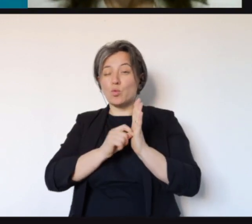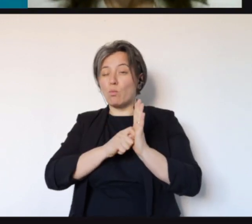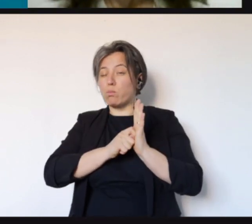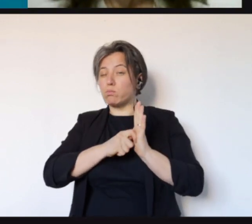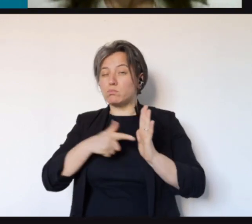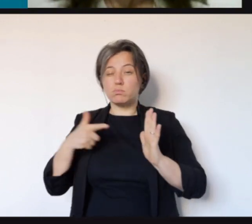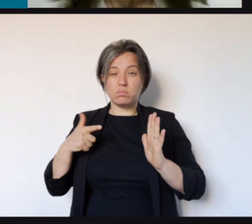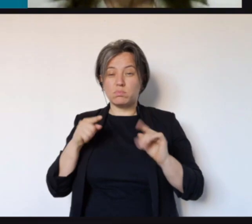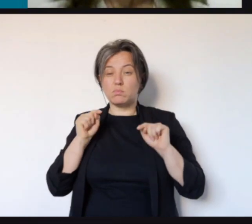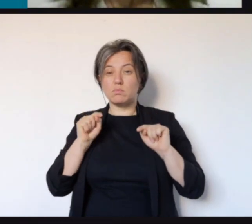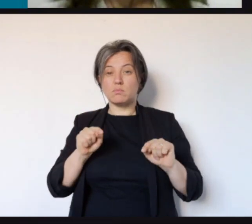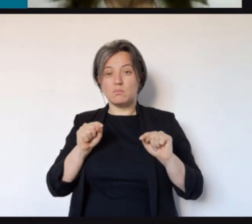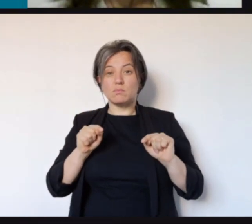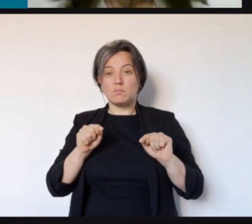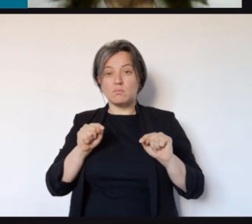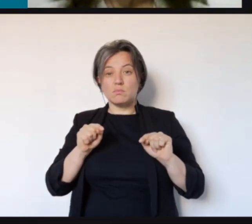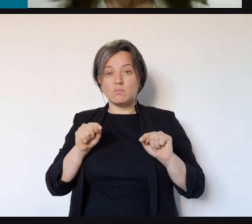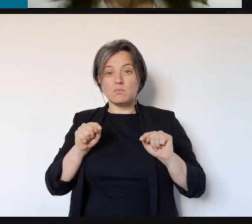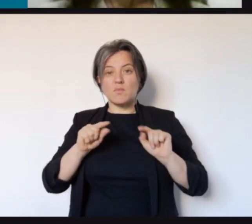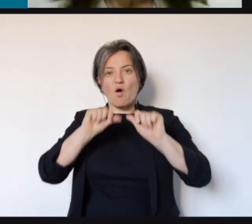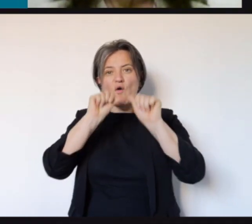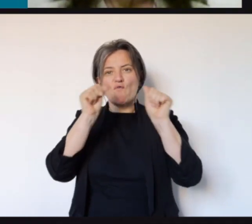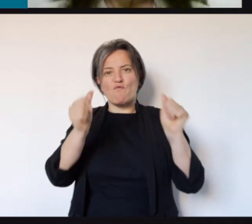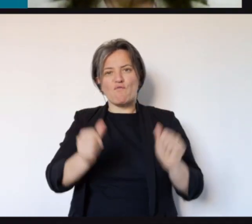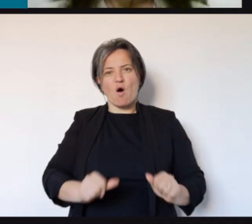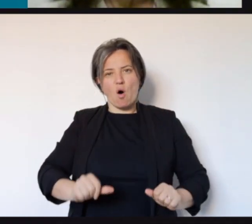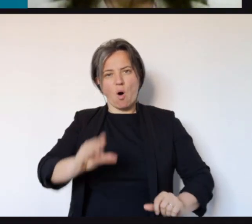della formazione,